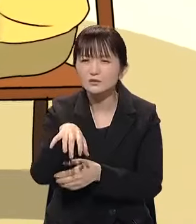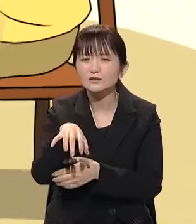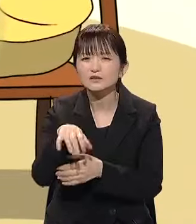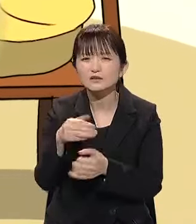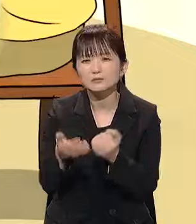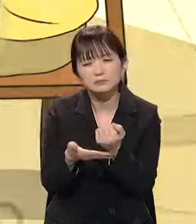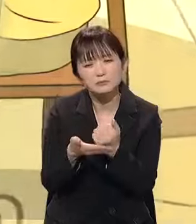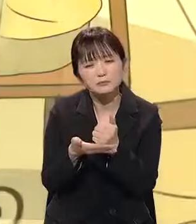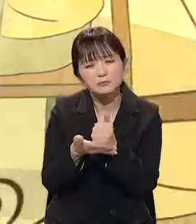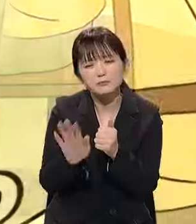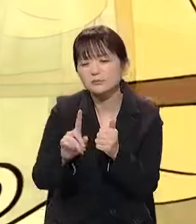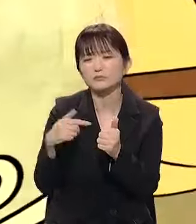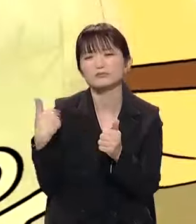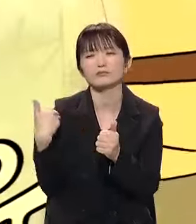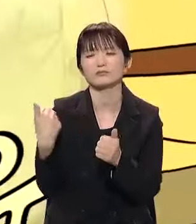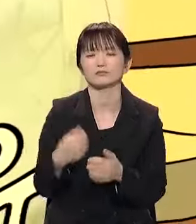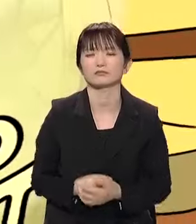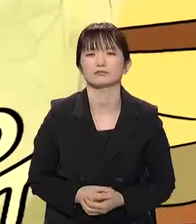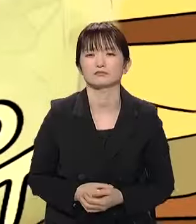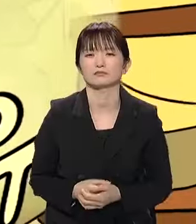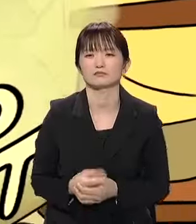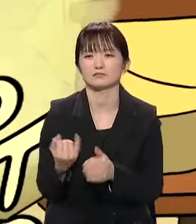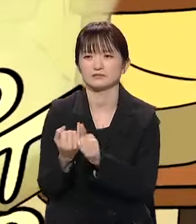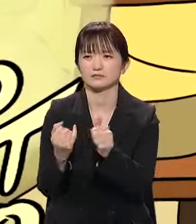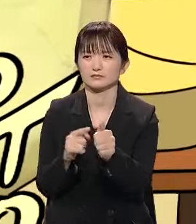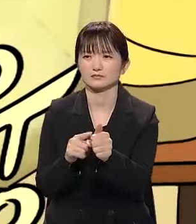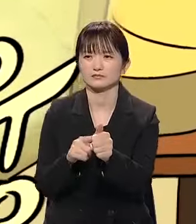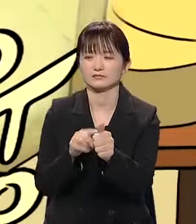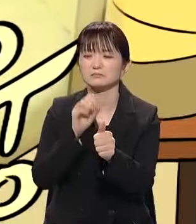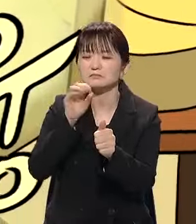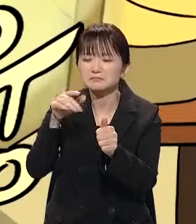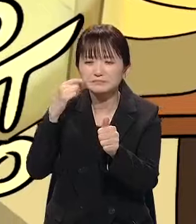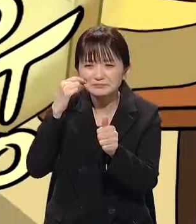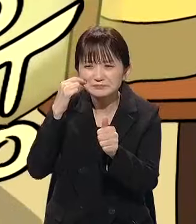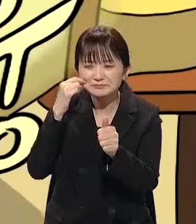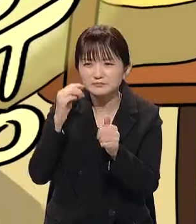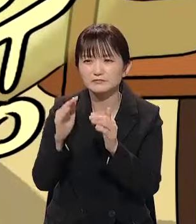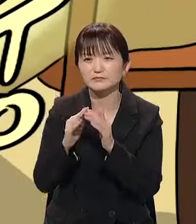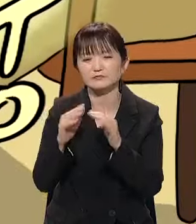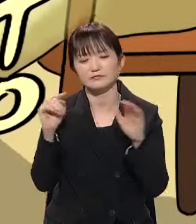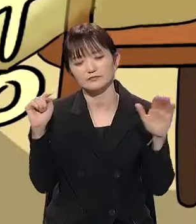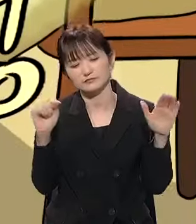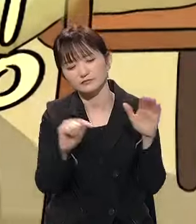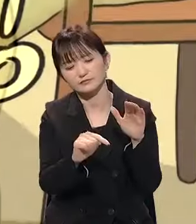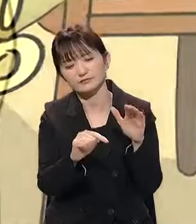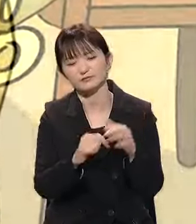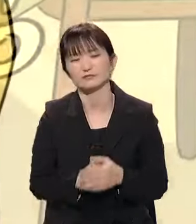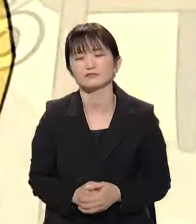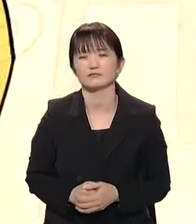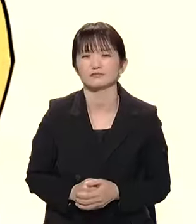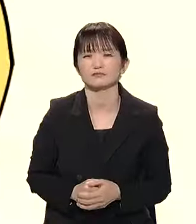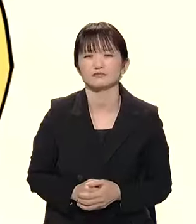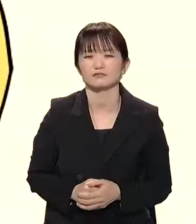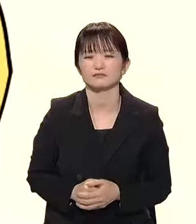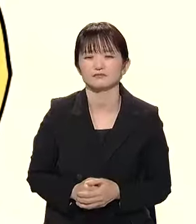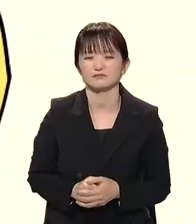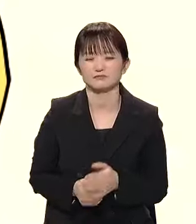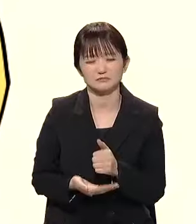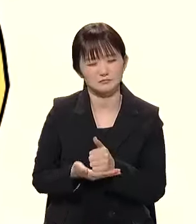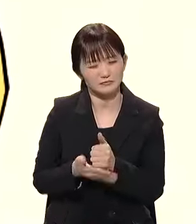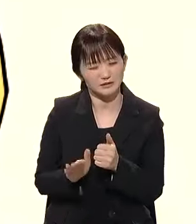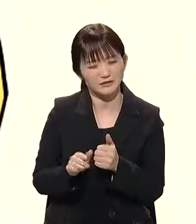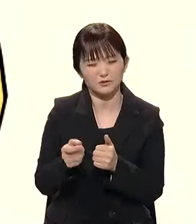말한다는데 일단 사연자 남편은요 뭐 차마 나서지는 못하지만 집 갈 때 그냥 겨우 아 그래 방귀 좀 그렇지 라면서